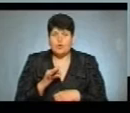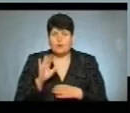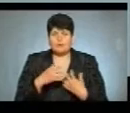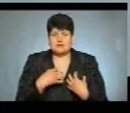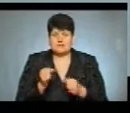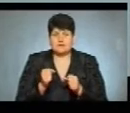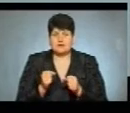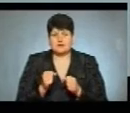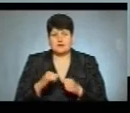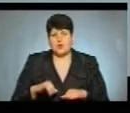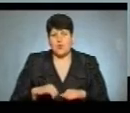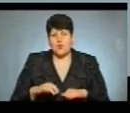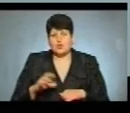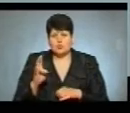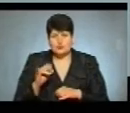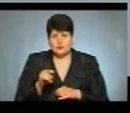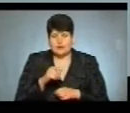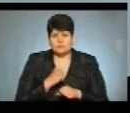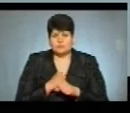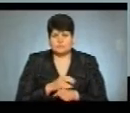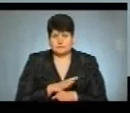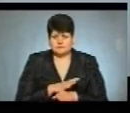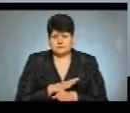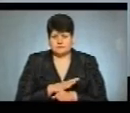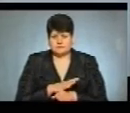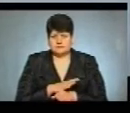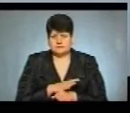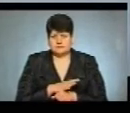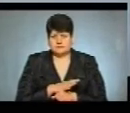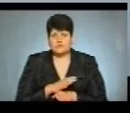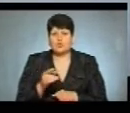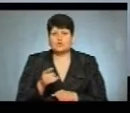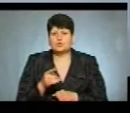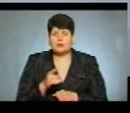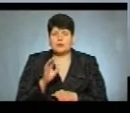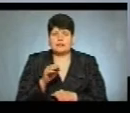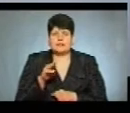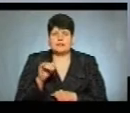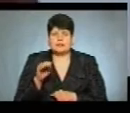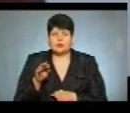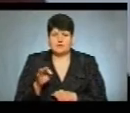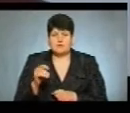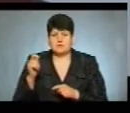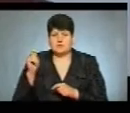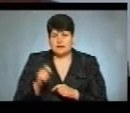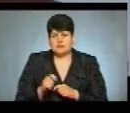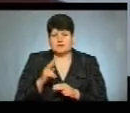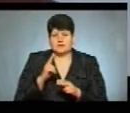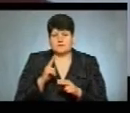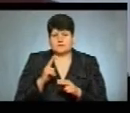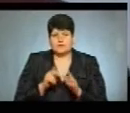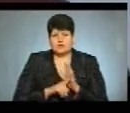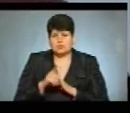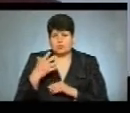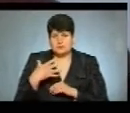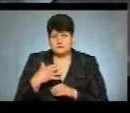забрали на конюшню, там ми і працювали. У Тернопіль Олена Тітова переїхала на початку 50-х.